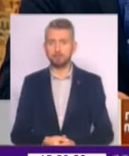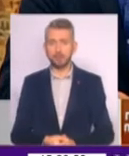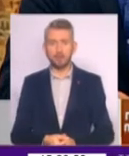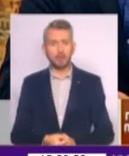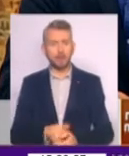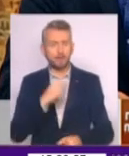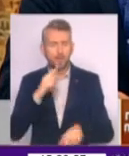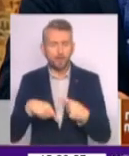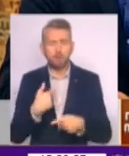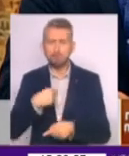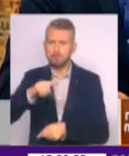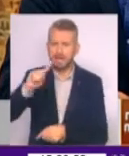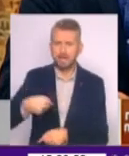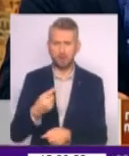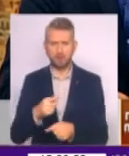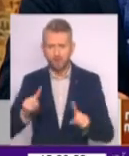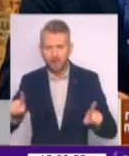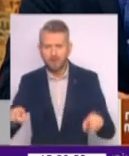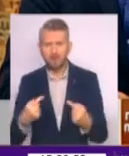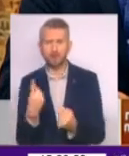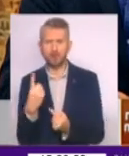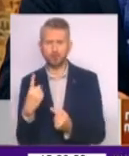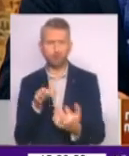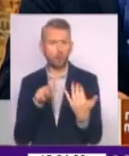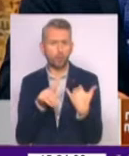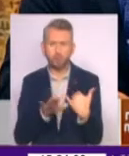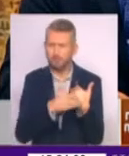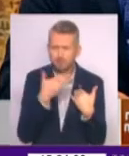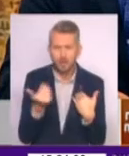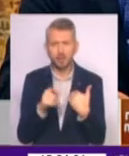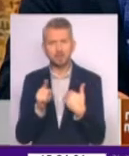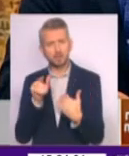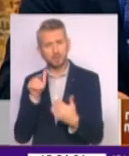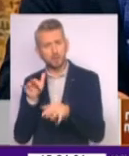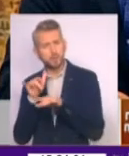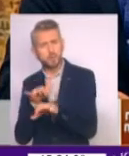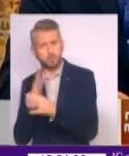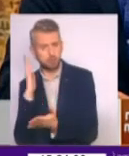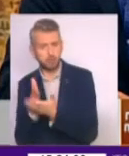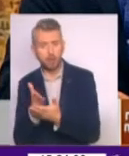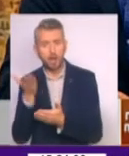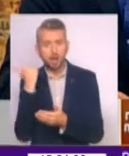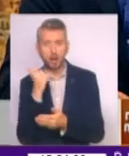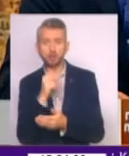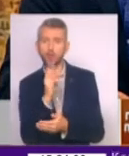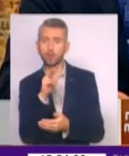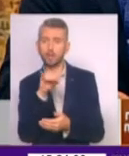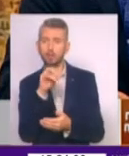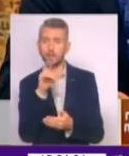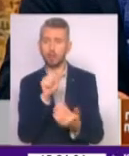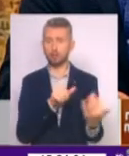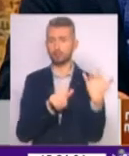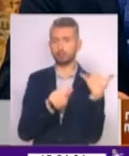время требовали, щоб нам восстановили це одностороннє движение. Раніше по Кулибіну машини йшли в другу сторону, а